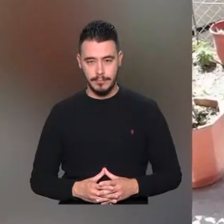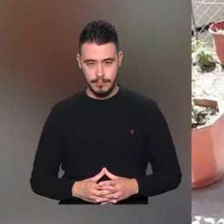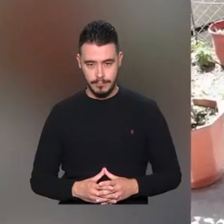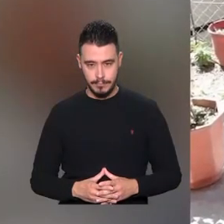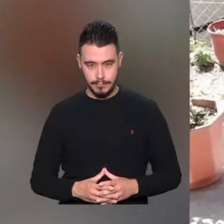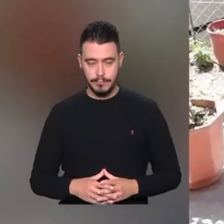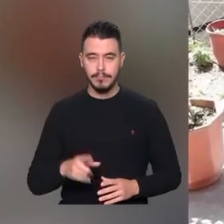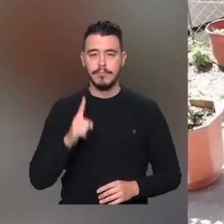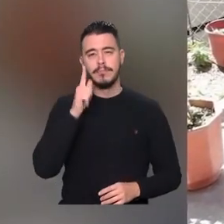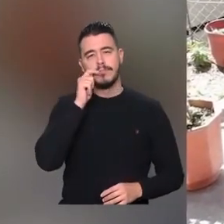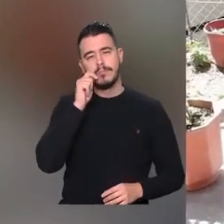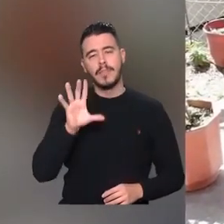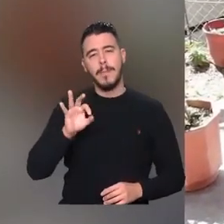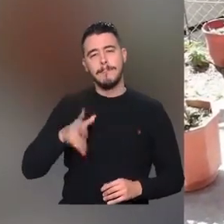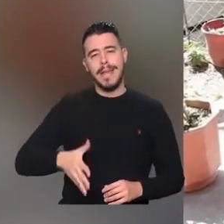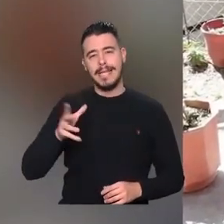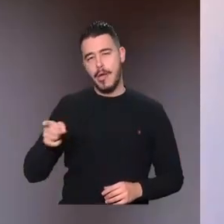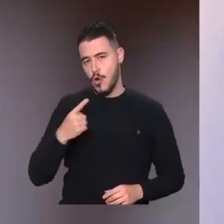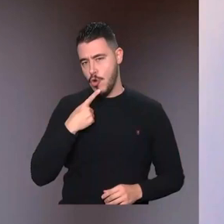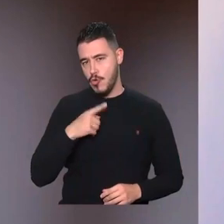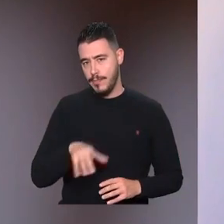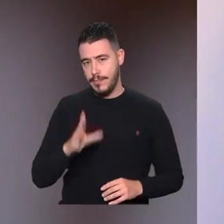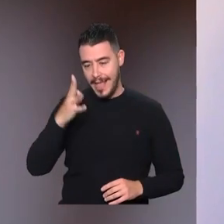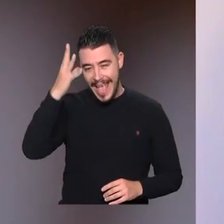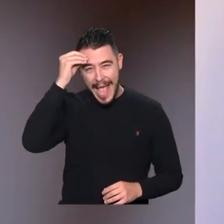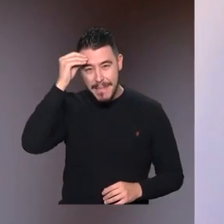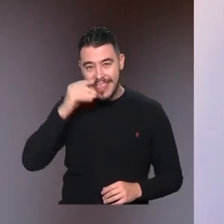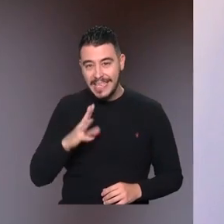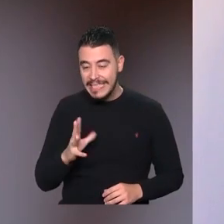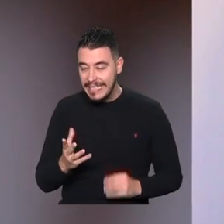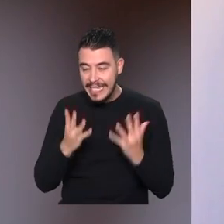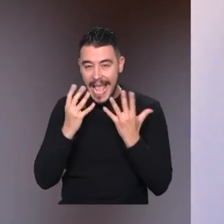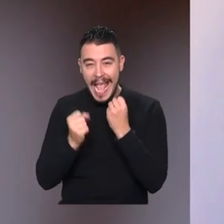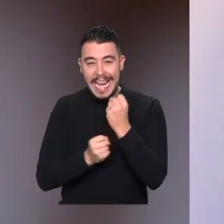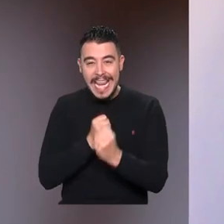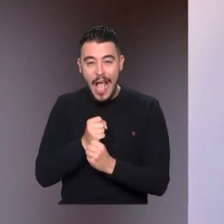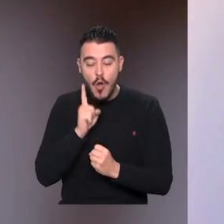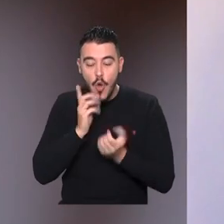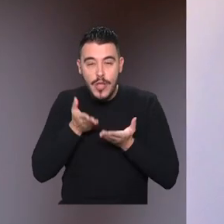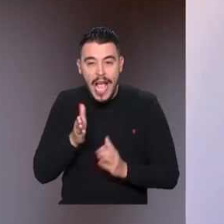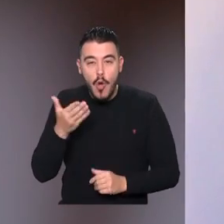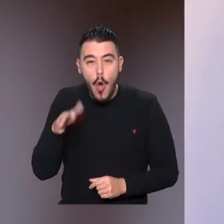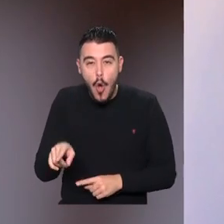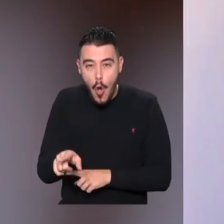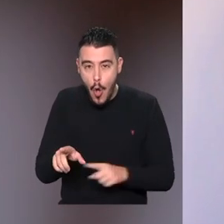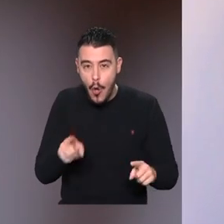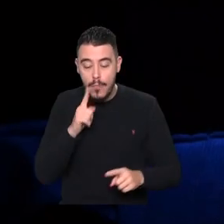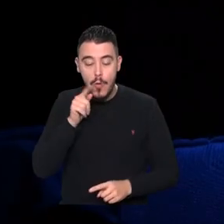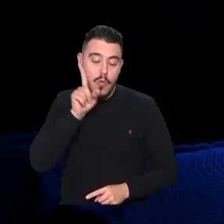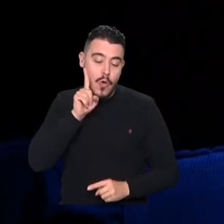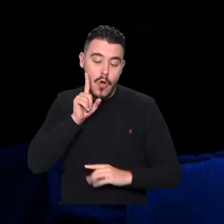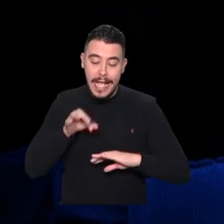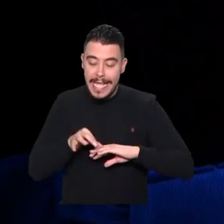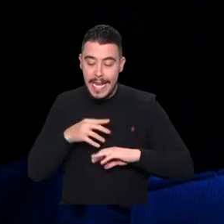το τακτοποιήσω, είπε μόλις έμαθε από τα χείλη της κόρης του ότι επί 9 χρόνια τη βίαζε ο αδελφός της μητριάς της.